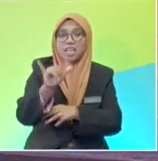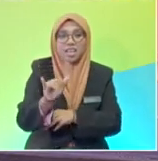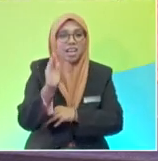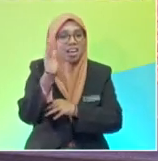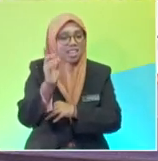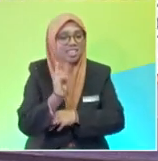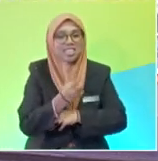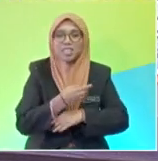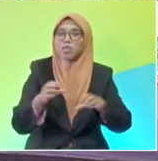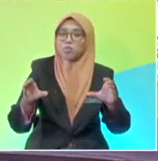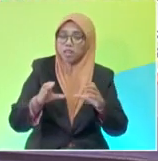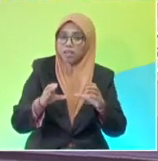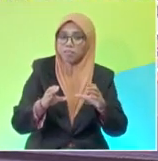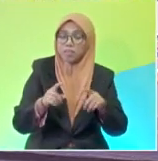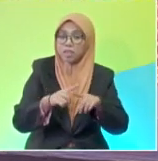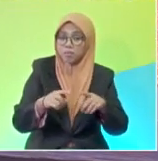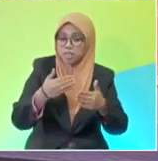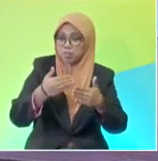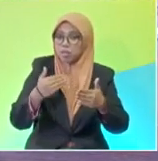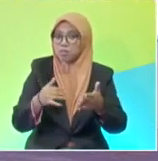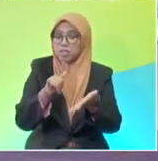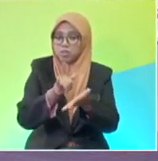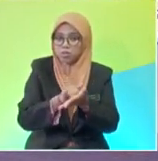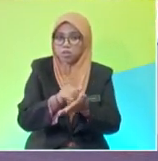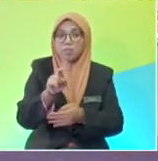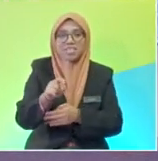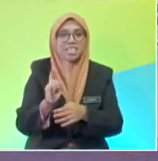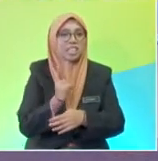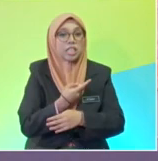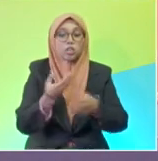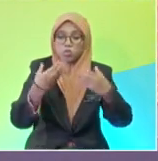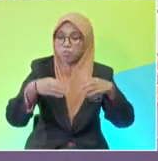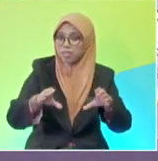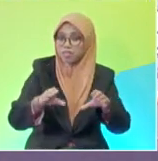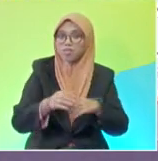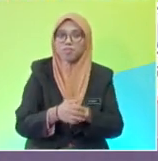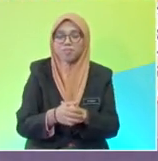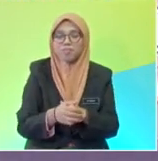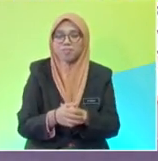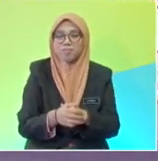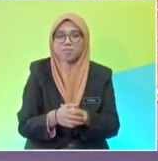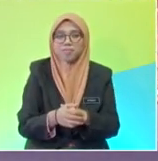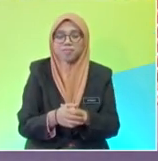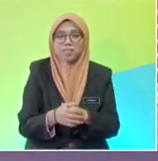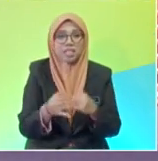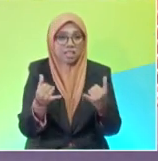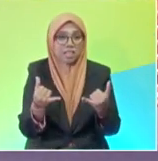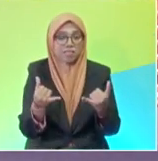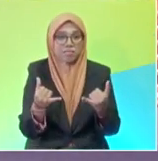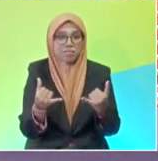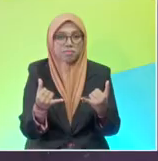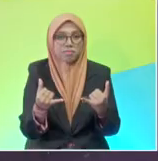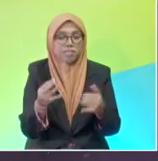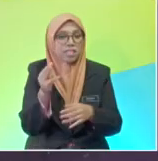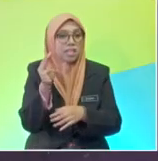Okay. Sebelum kita laksanakan aktiviti, kita mestilah cuba dulu Mira. Boleh cikgu. Jadi okey cikgu, dekat Mira pun ada